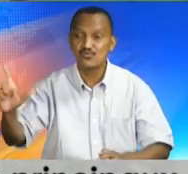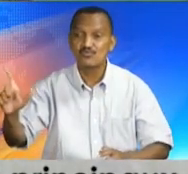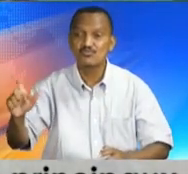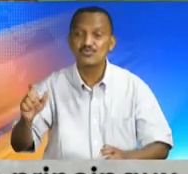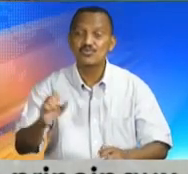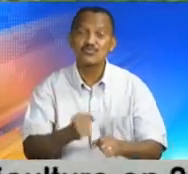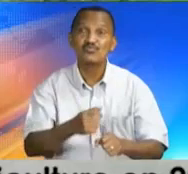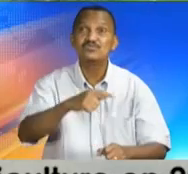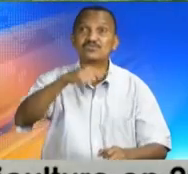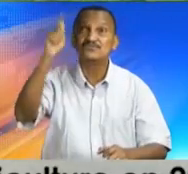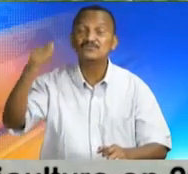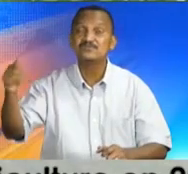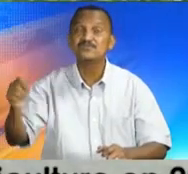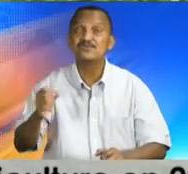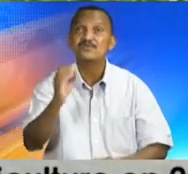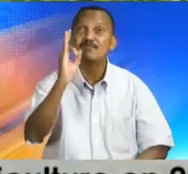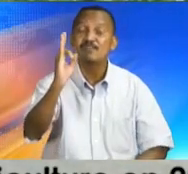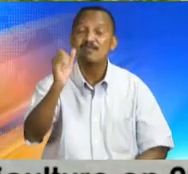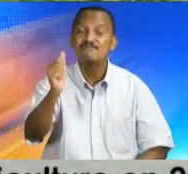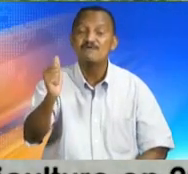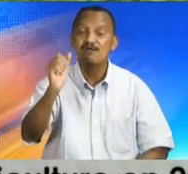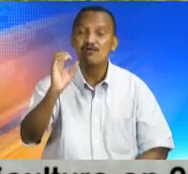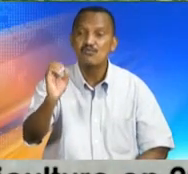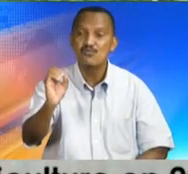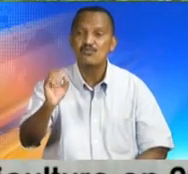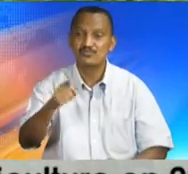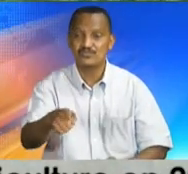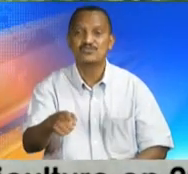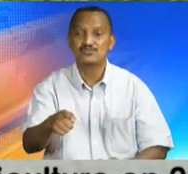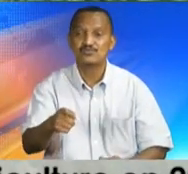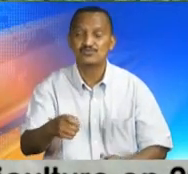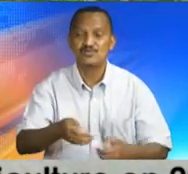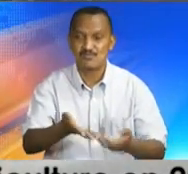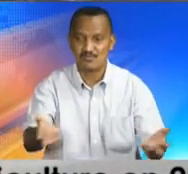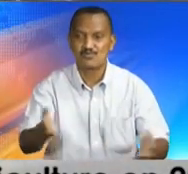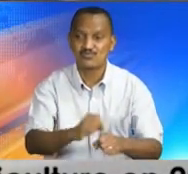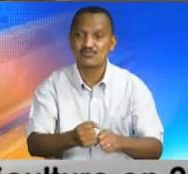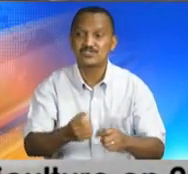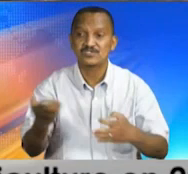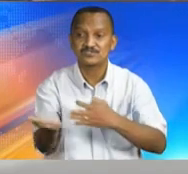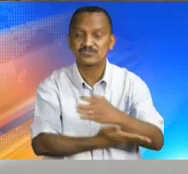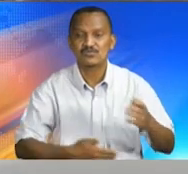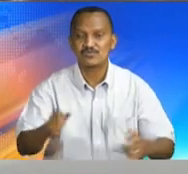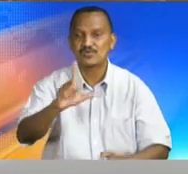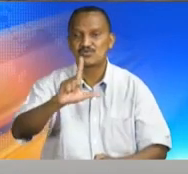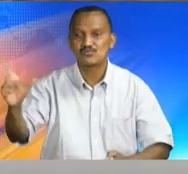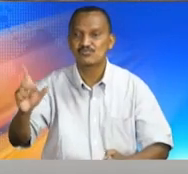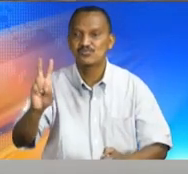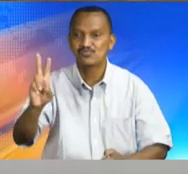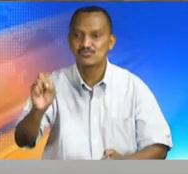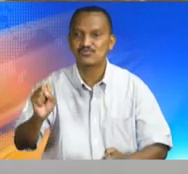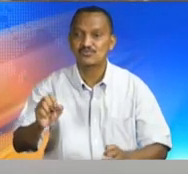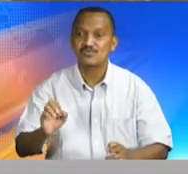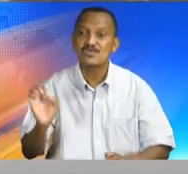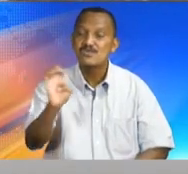ny antontanisana vokan'ny FAO na ny Organisation des Nations Unies pour l'Alimentation et l'Agriculture ny taona roapolo sy roa arivo. Ireo firenena eropeana